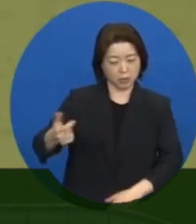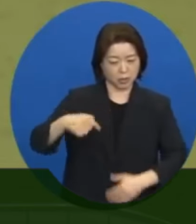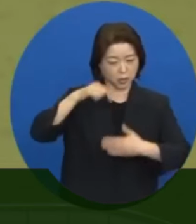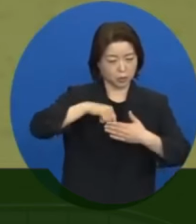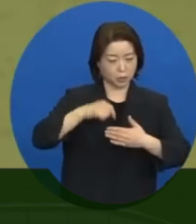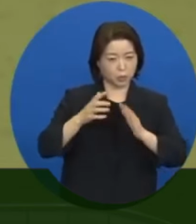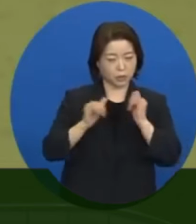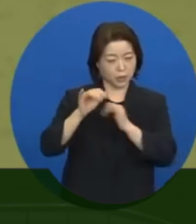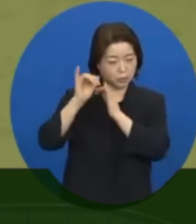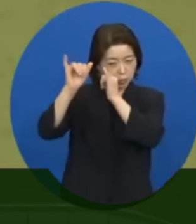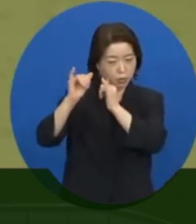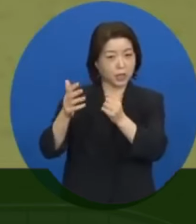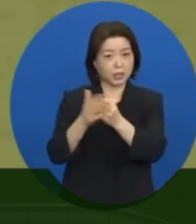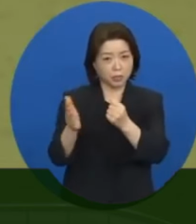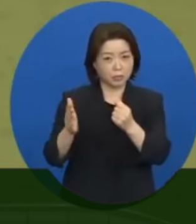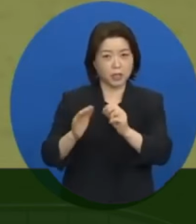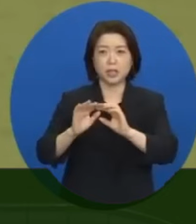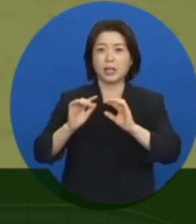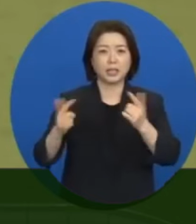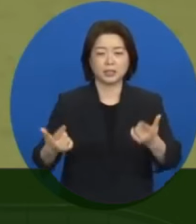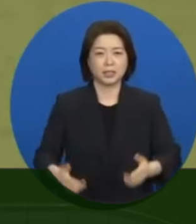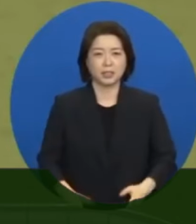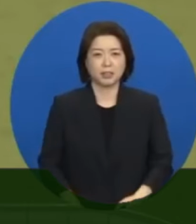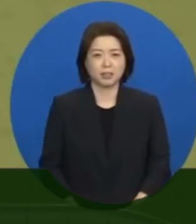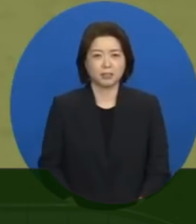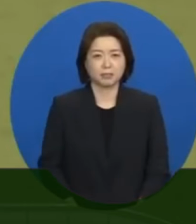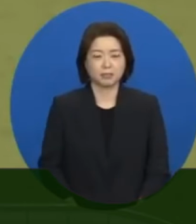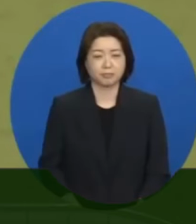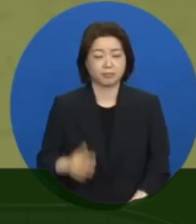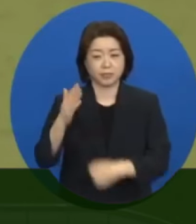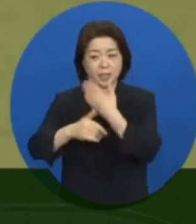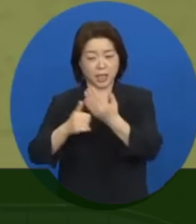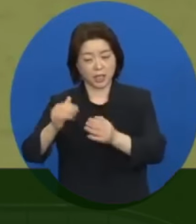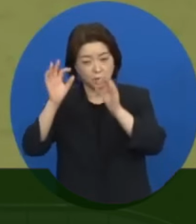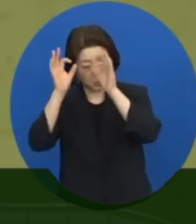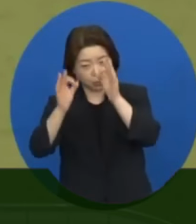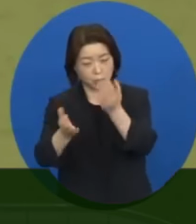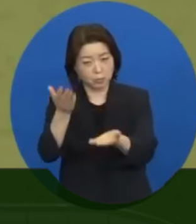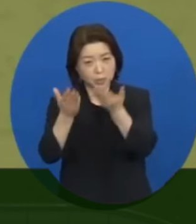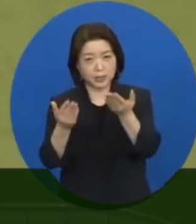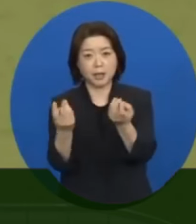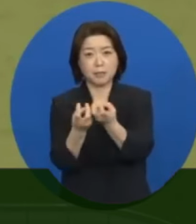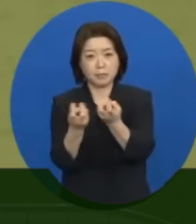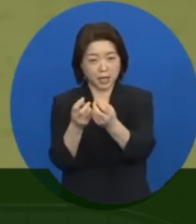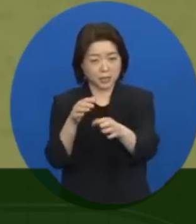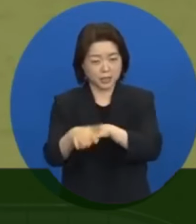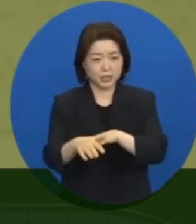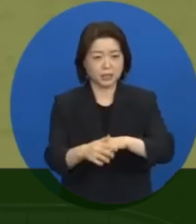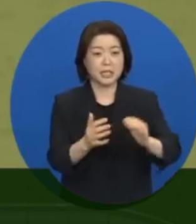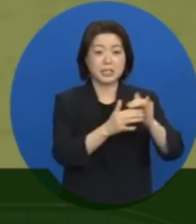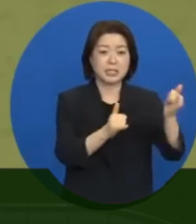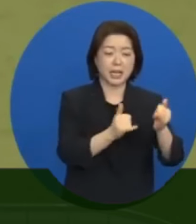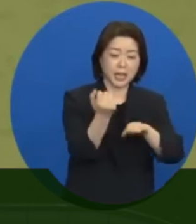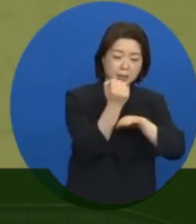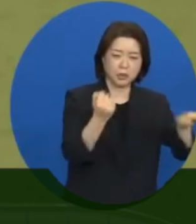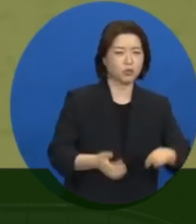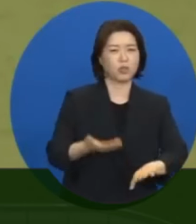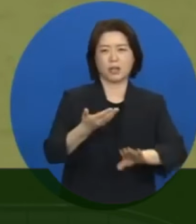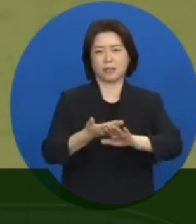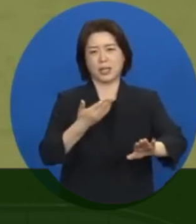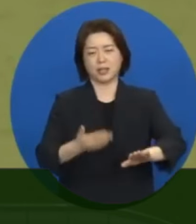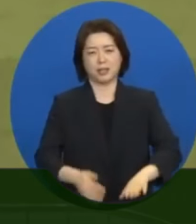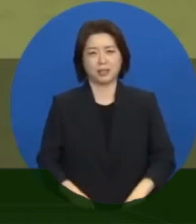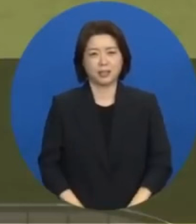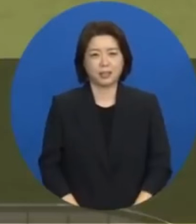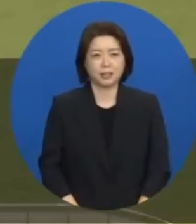훌륭해서 된게 아닙니다 하나님 보시는 판단하시는 방식은 사람과는 다르다는 거예요 자 그것이 이제 7절